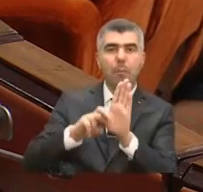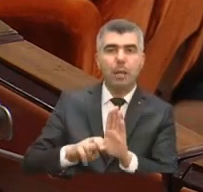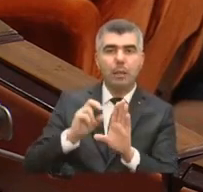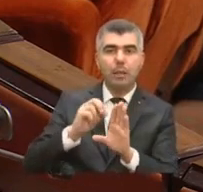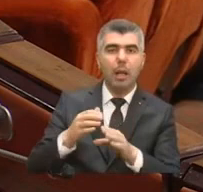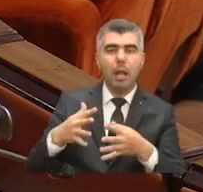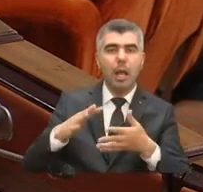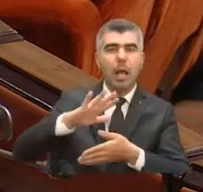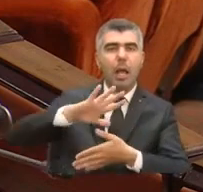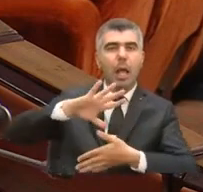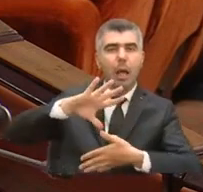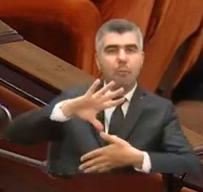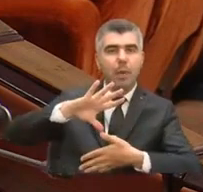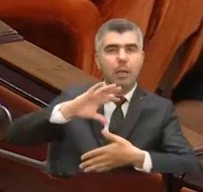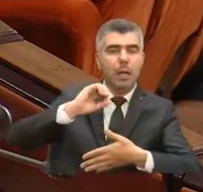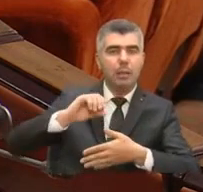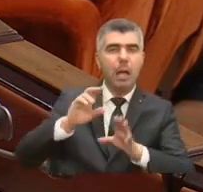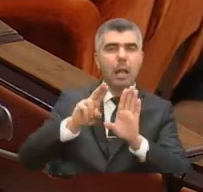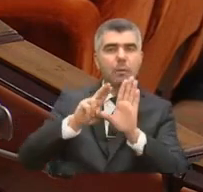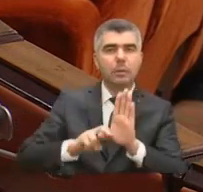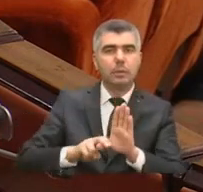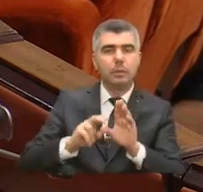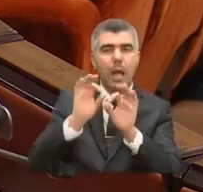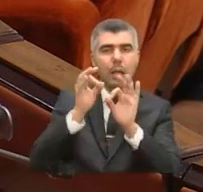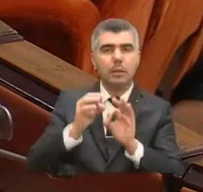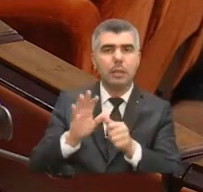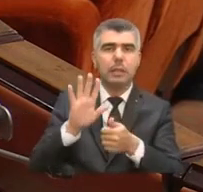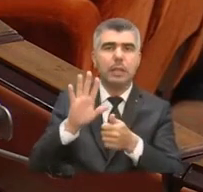أمريكا الشمالية، أي بعدد مقاعد يفوق ب